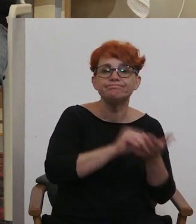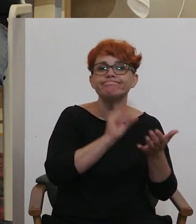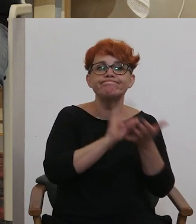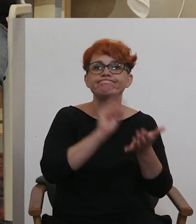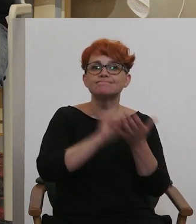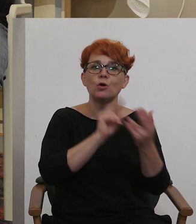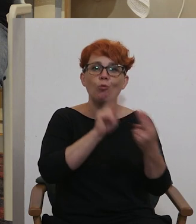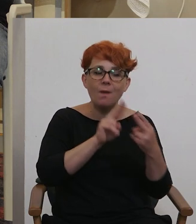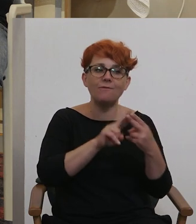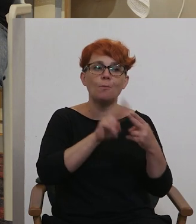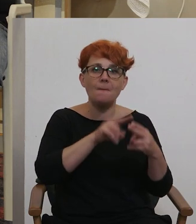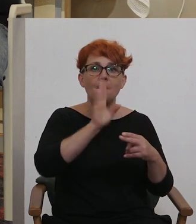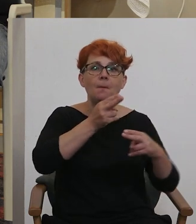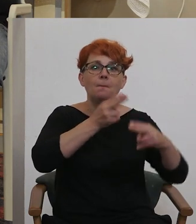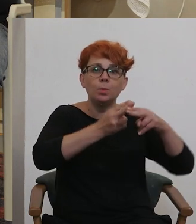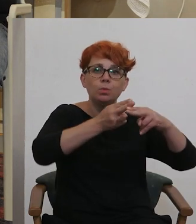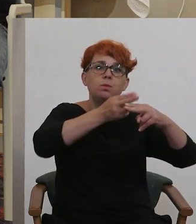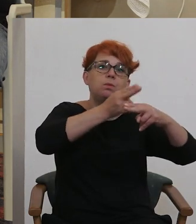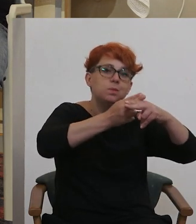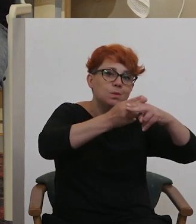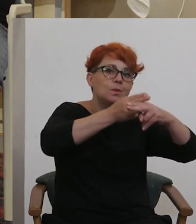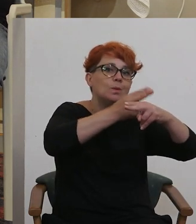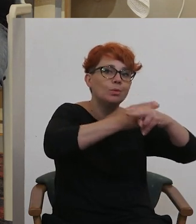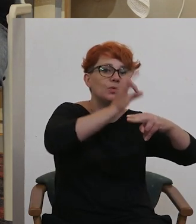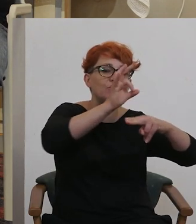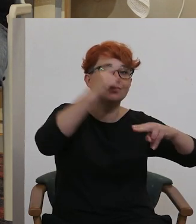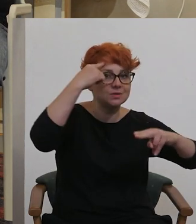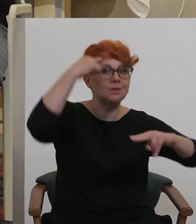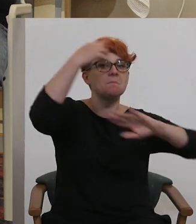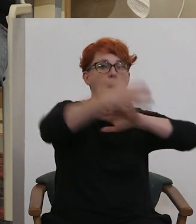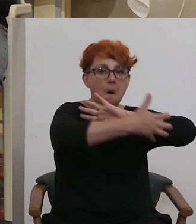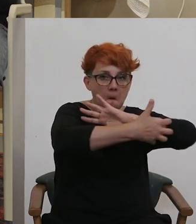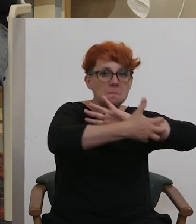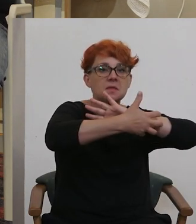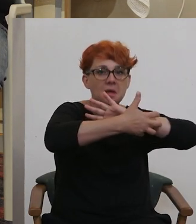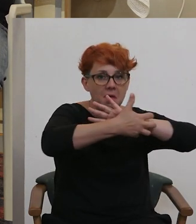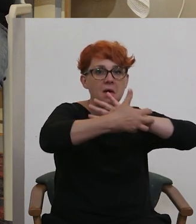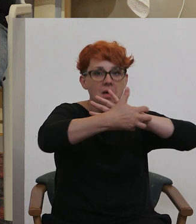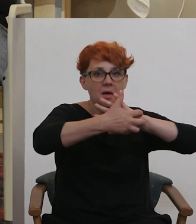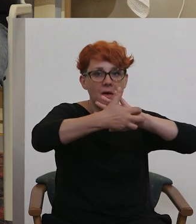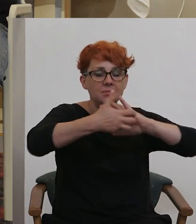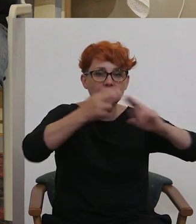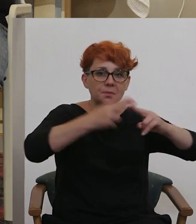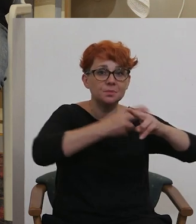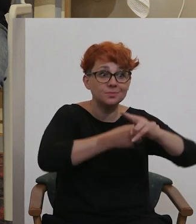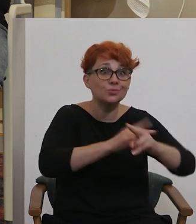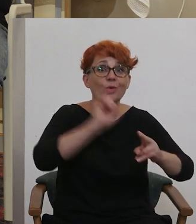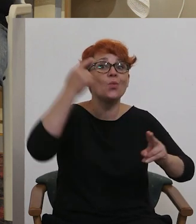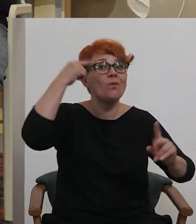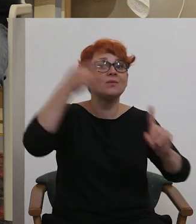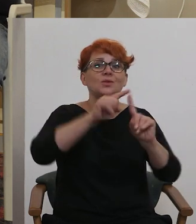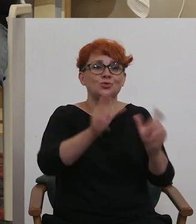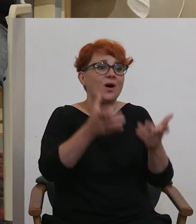odsłanialiśmy kolejne pokłady ich wspomnień i przede wszystkim słuchać. No, chciałem tych ludzi słuchać ich